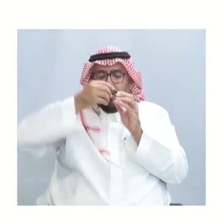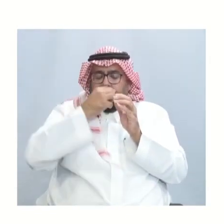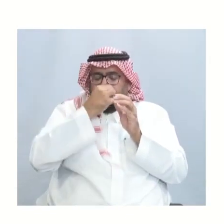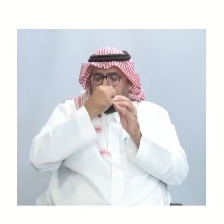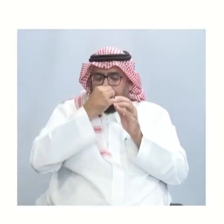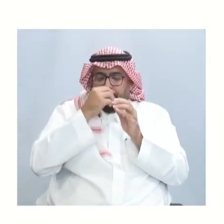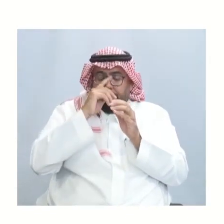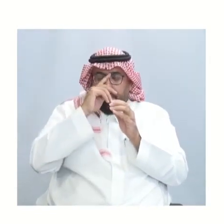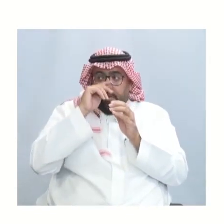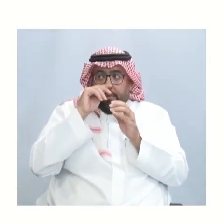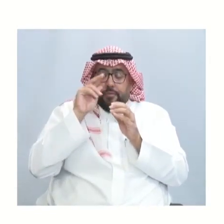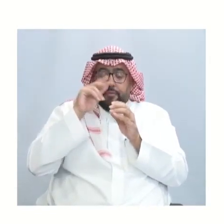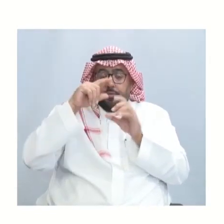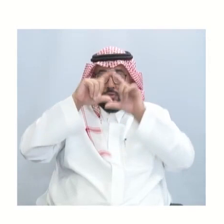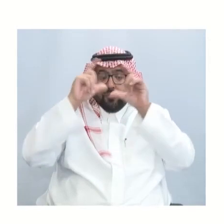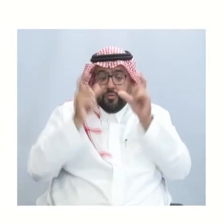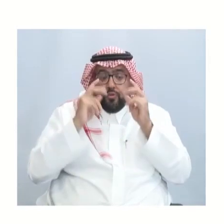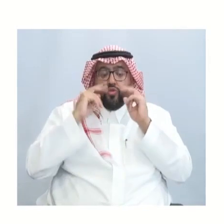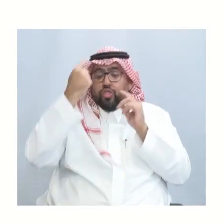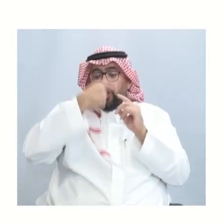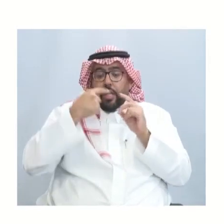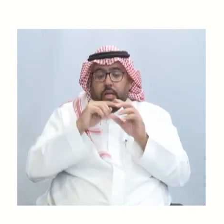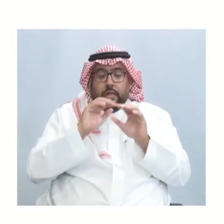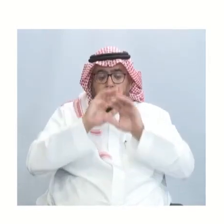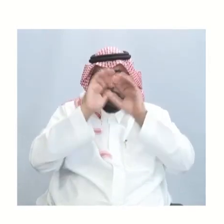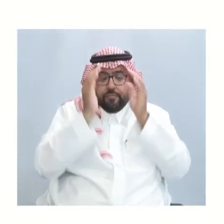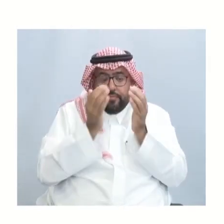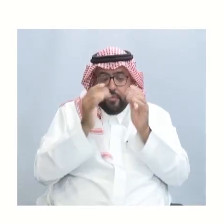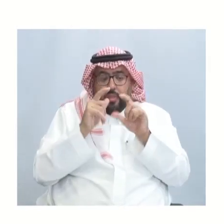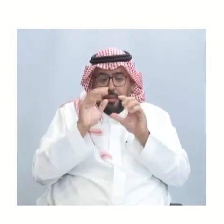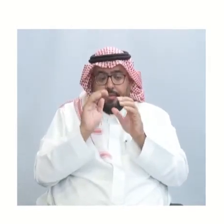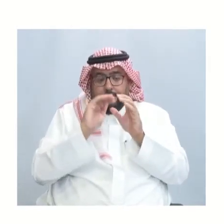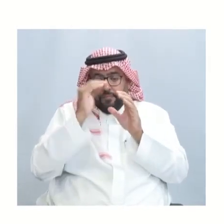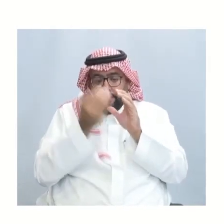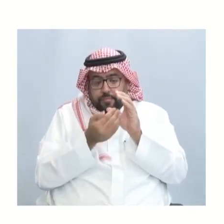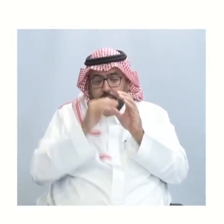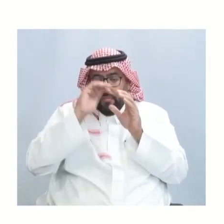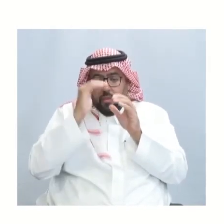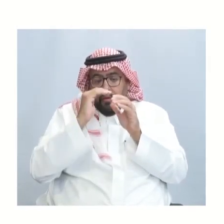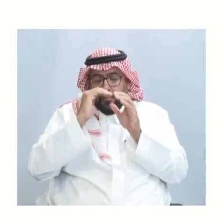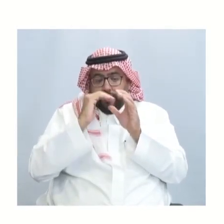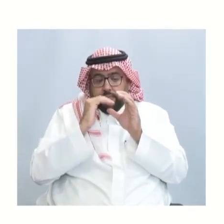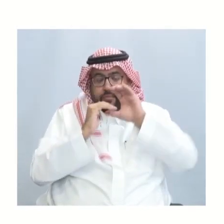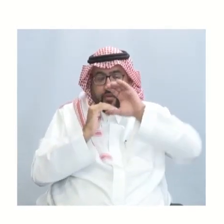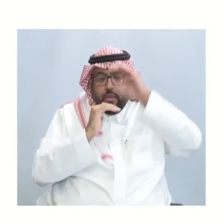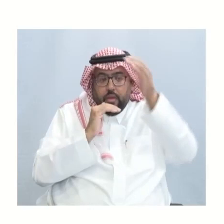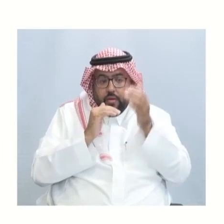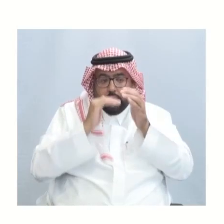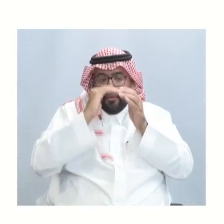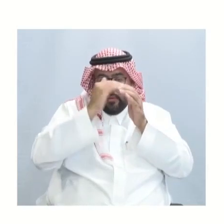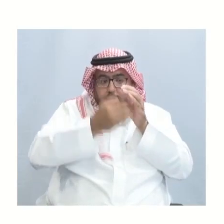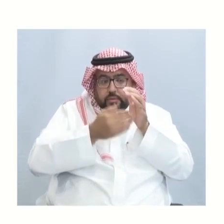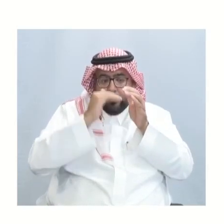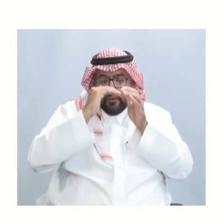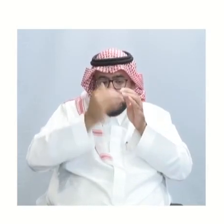ونلاحظ في هذا الشكل التراكيب القشره الجلديه الغشاء الرهلي نلاحظ الغشاء الرهلي يحيط بالجنين غشاء